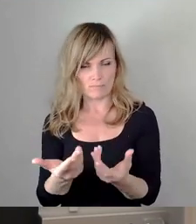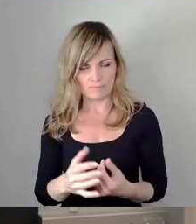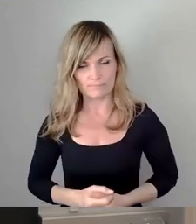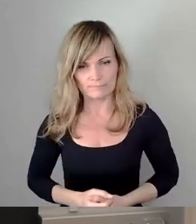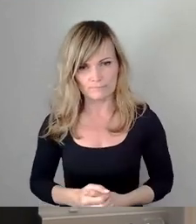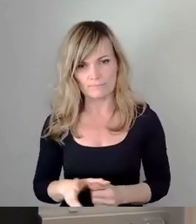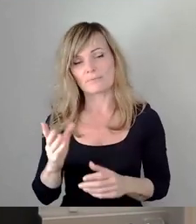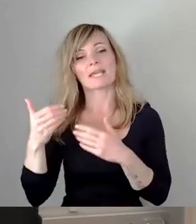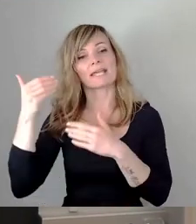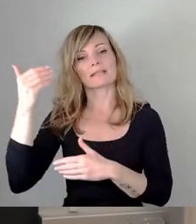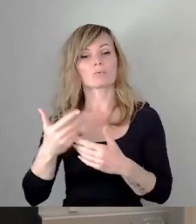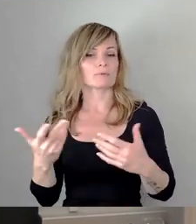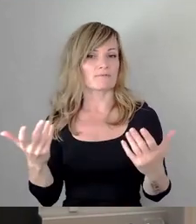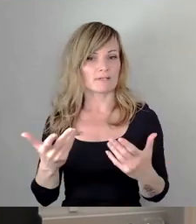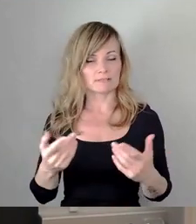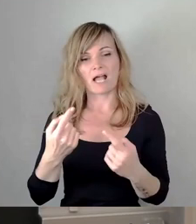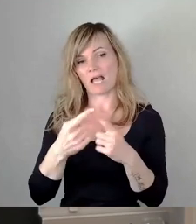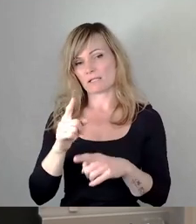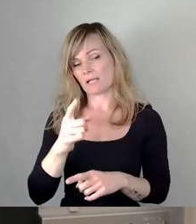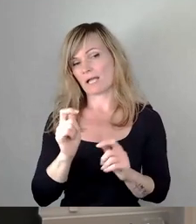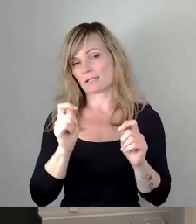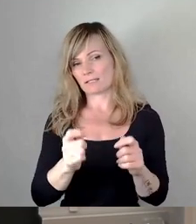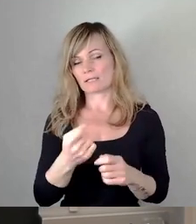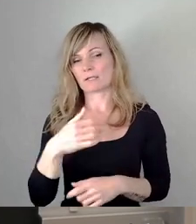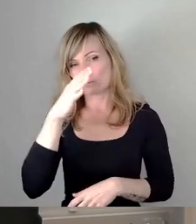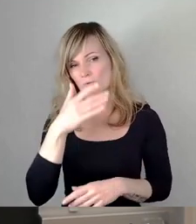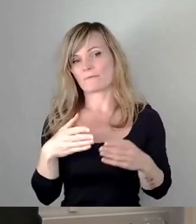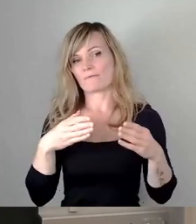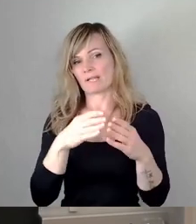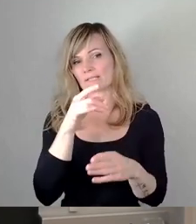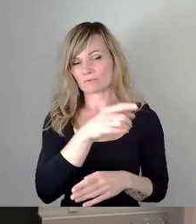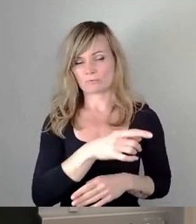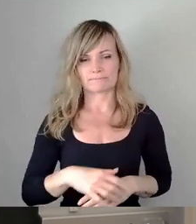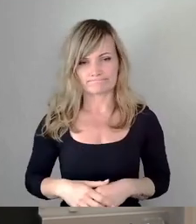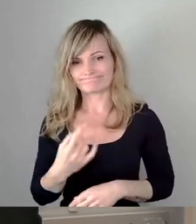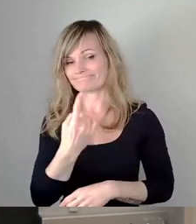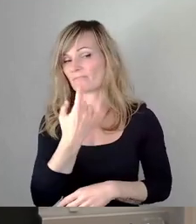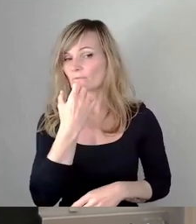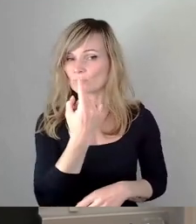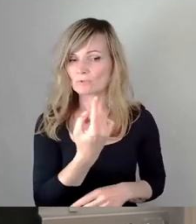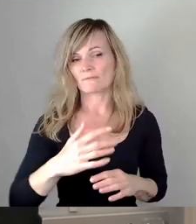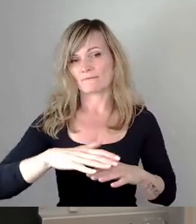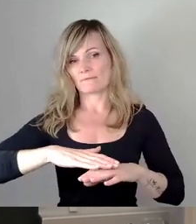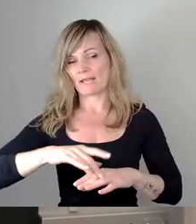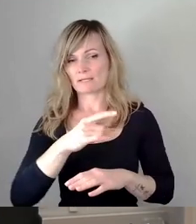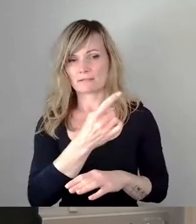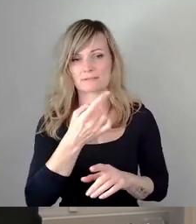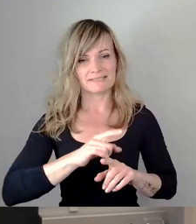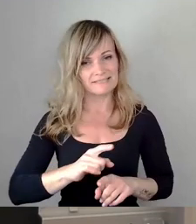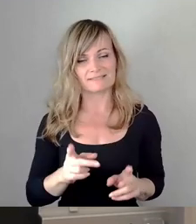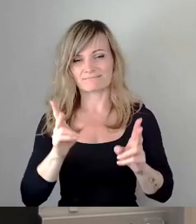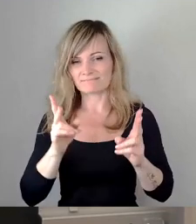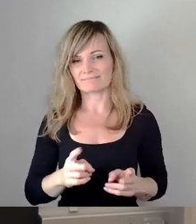Hintergrund ist eigentlich aber ein Antrag der Grünen Fraktion gewesen, die nämlich wollte, dass auf dieser Fläche nicht der ursprünglich